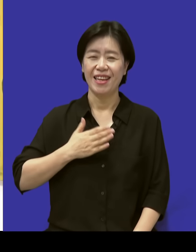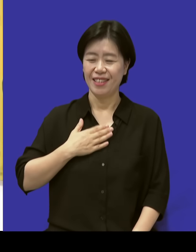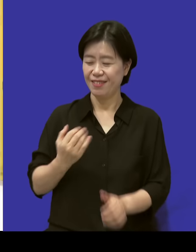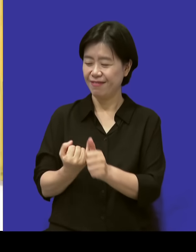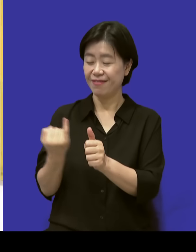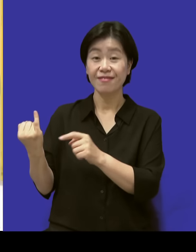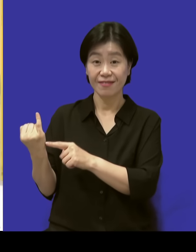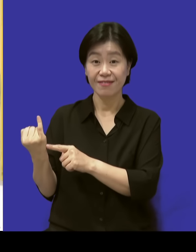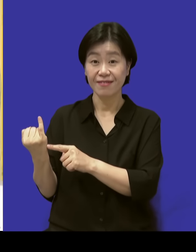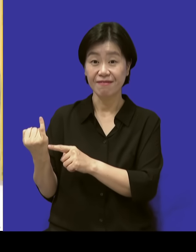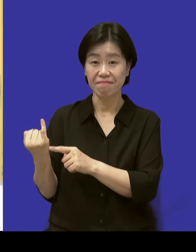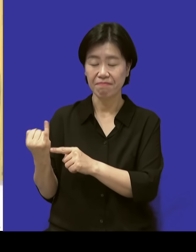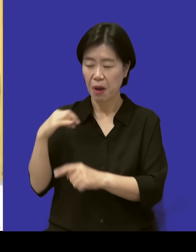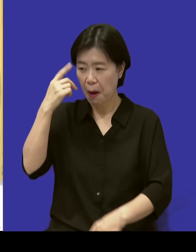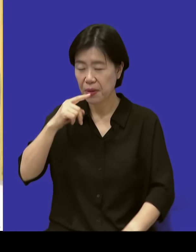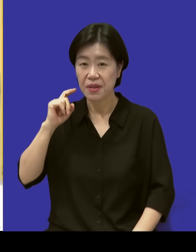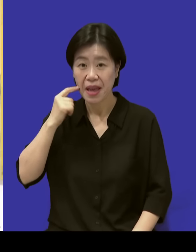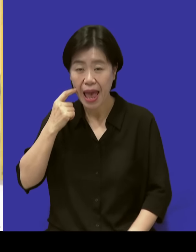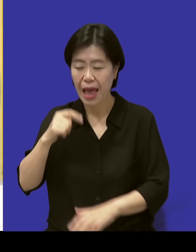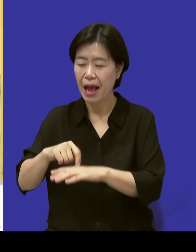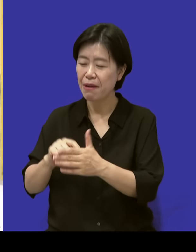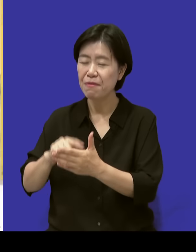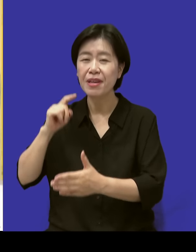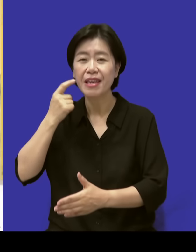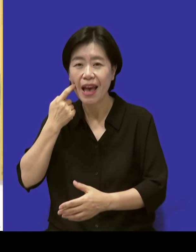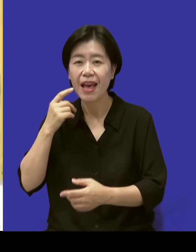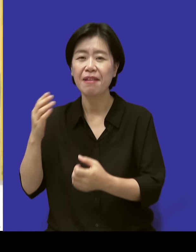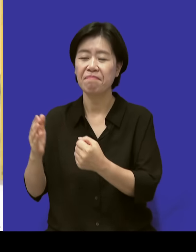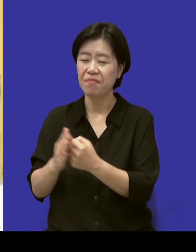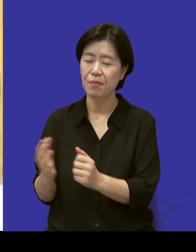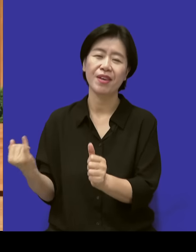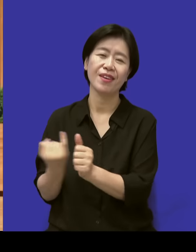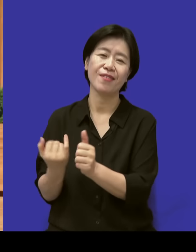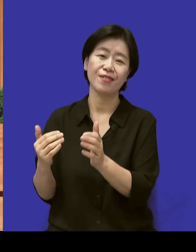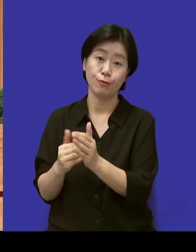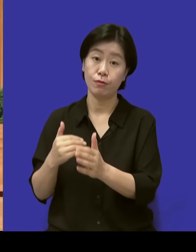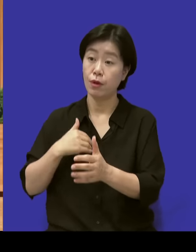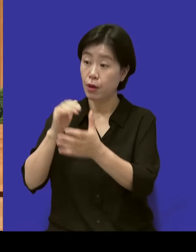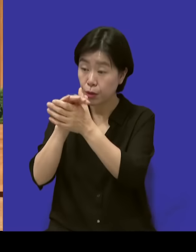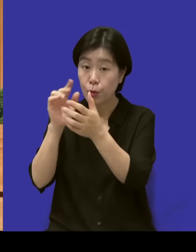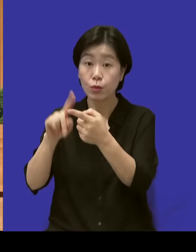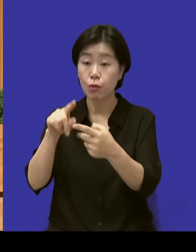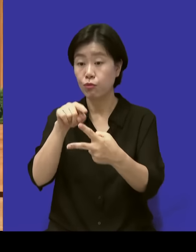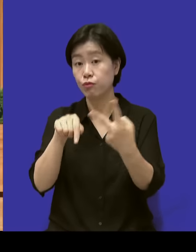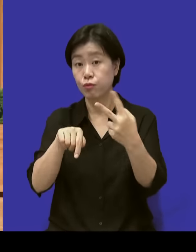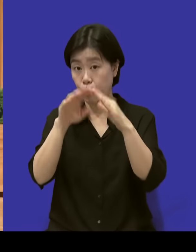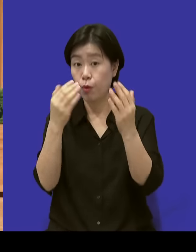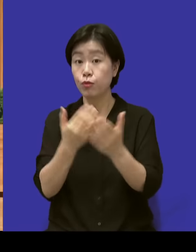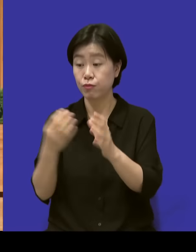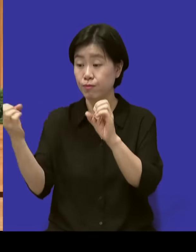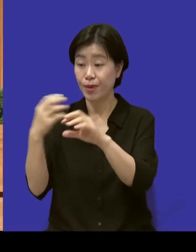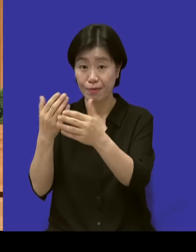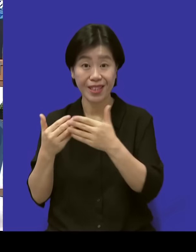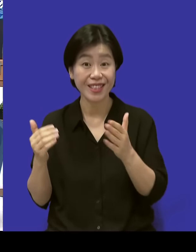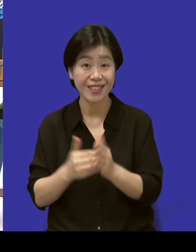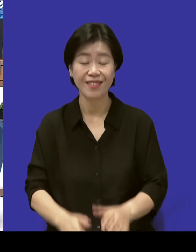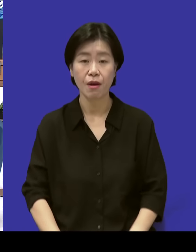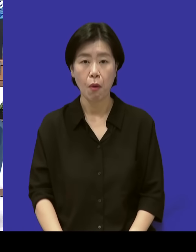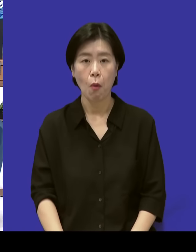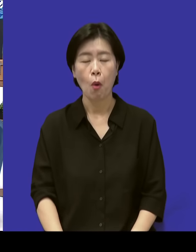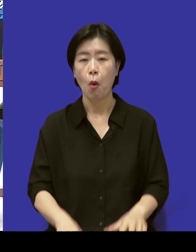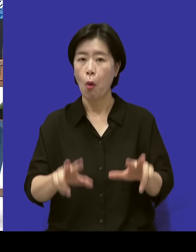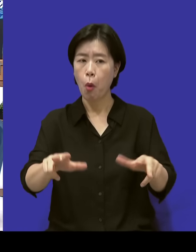예쁘지만 예. 예, 중심도 너무 예쁜. 아니, 기도대로 이루어주셨군요. 네, 예, 기도대로 이루어주셨어요. 아니 지금 상상만 해도 슈퍼맨이